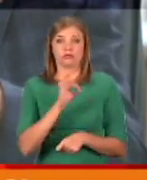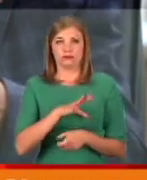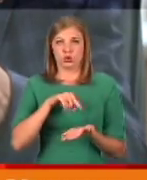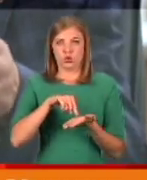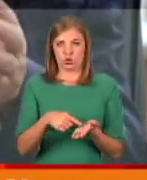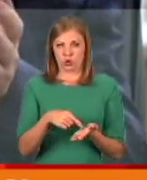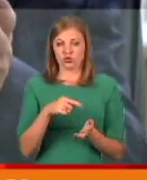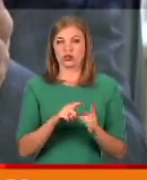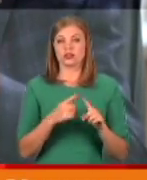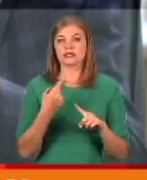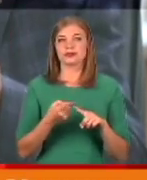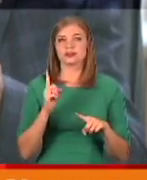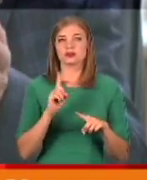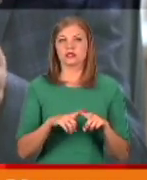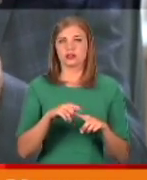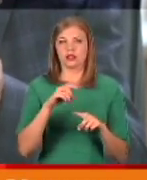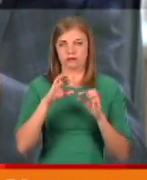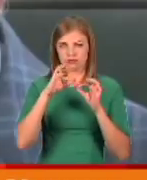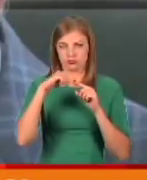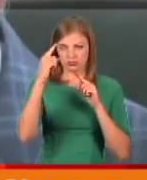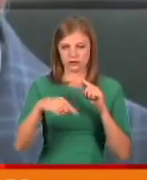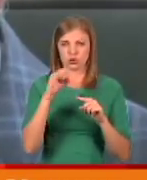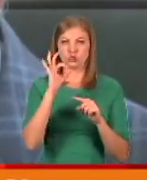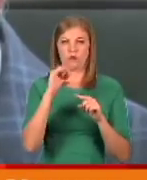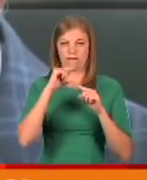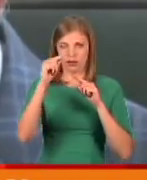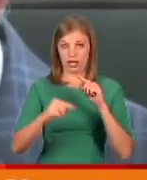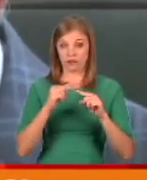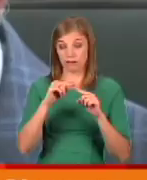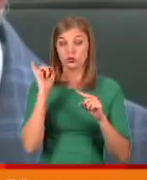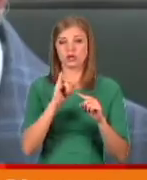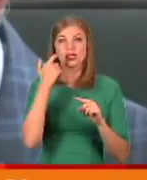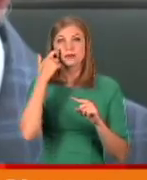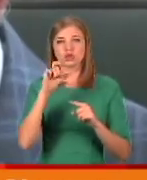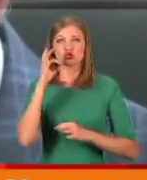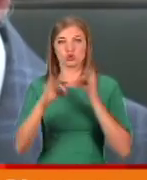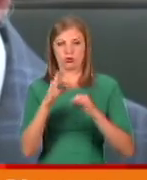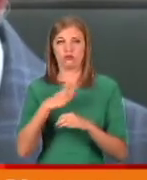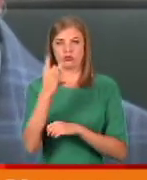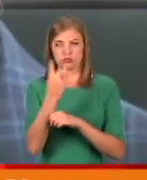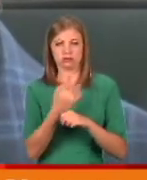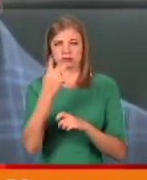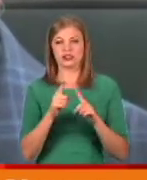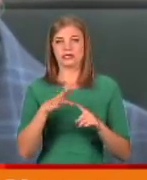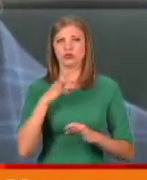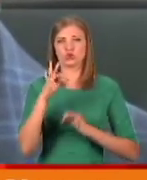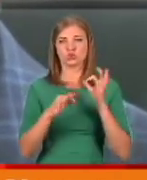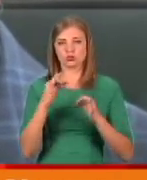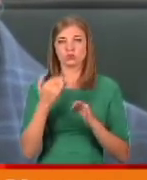точка старту – це екватор нульовий. Більшість супутників, які запускалися з Лунчу, це були